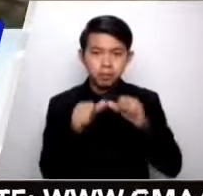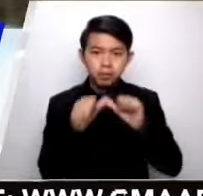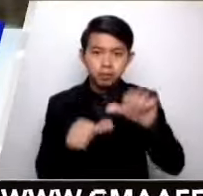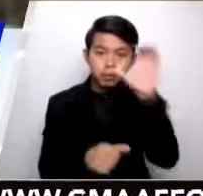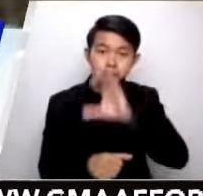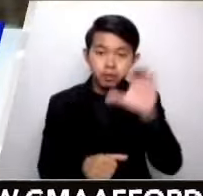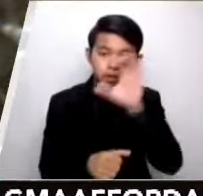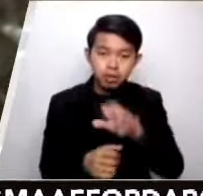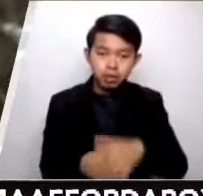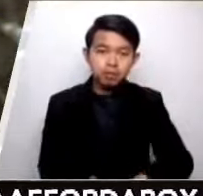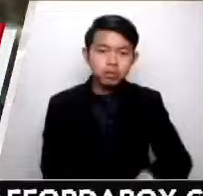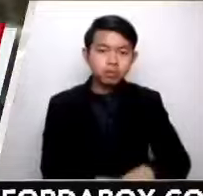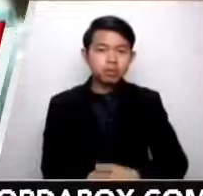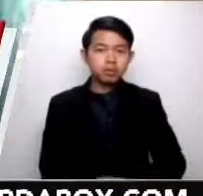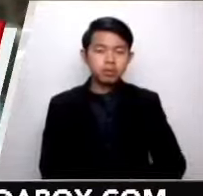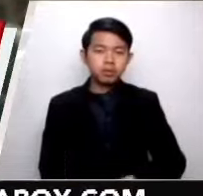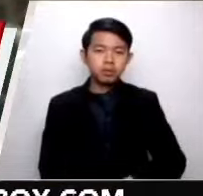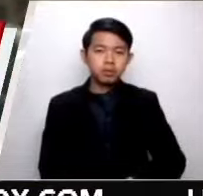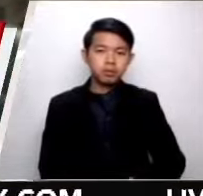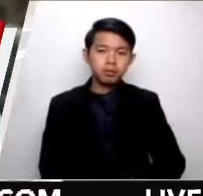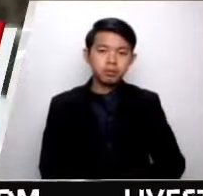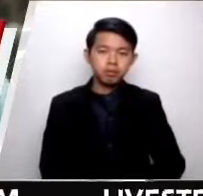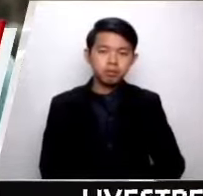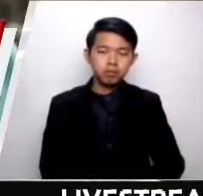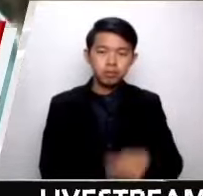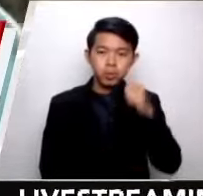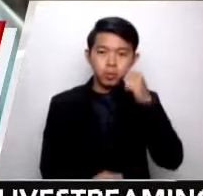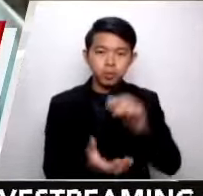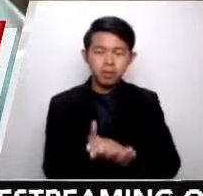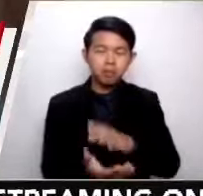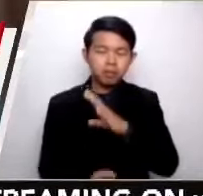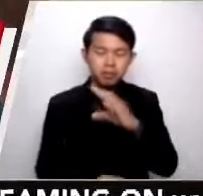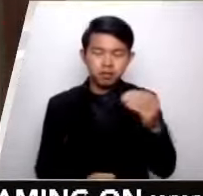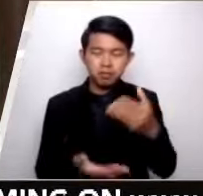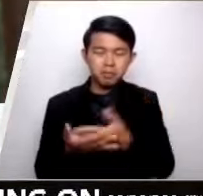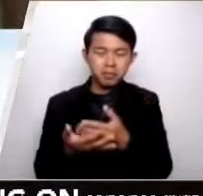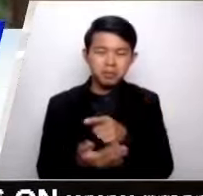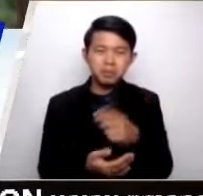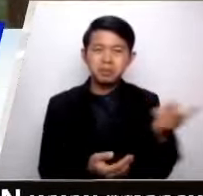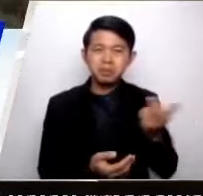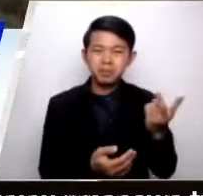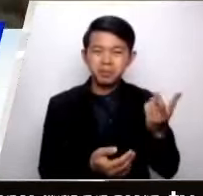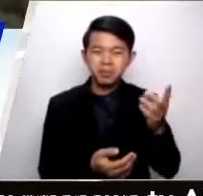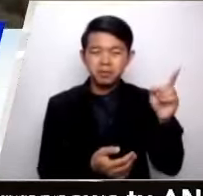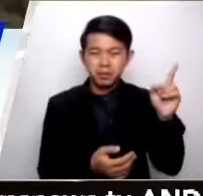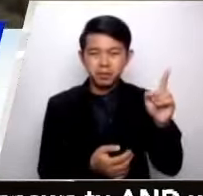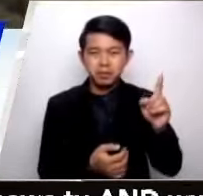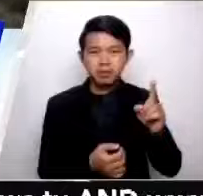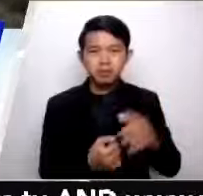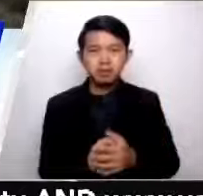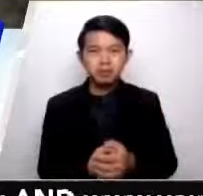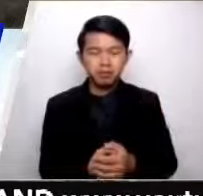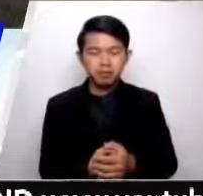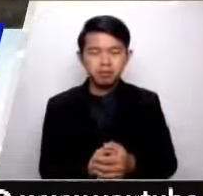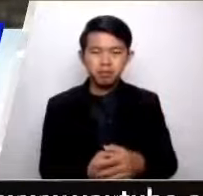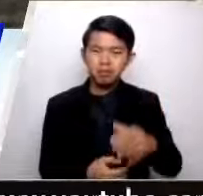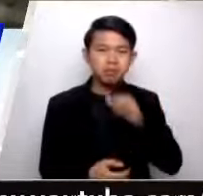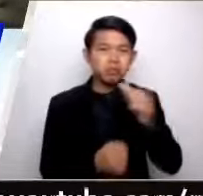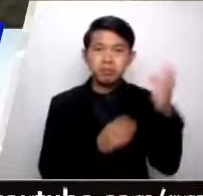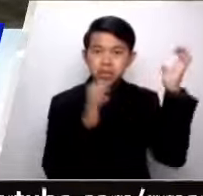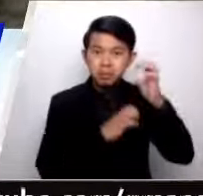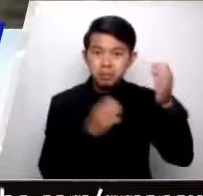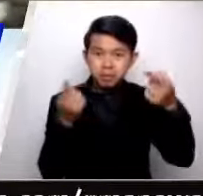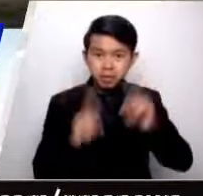Hucos. Di naman ako nasa mga katakalaya na magla-landslide yan. Gawa ng mahina naman ang ulan. Kaso wala, magdamag. Pagbalik namin dito, yun, gumuho na. Ang mga